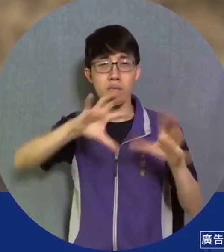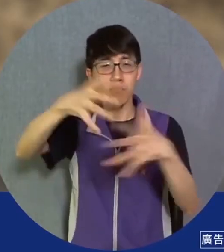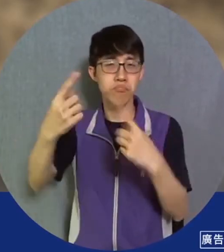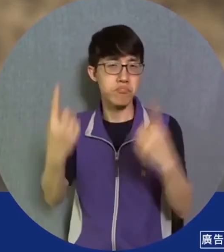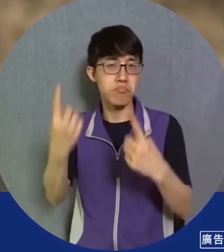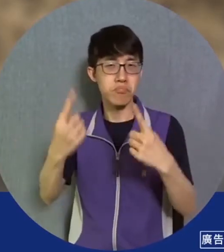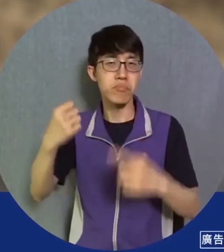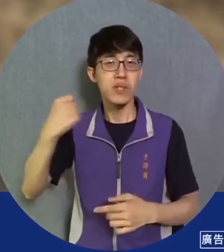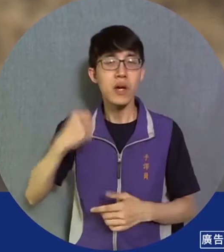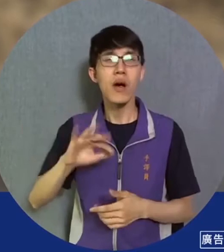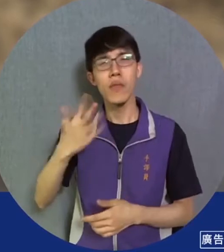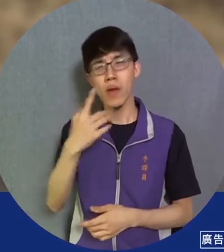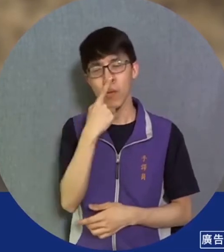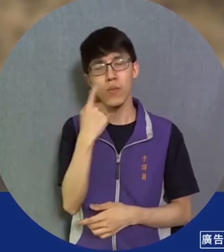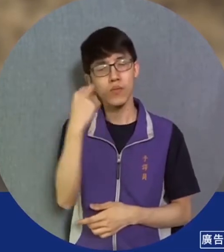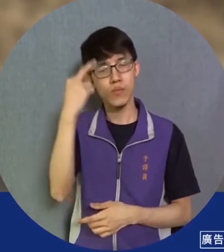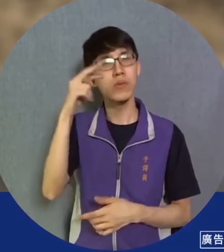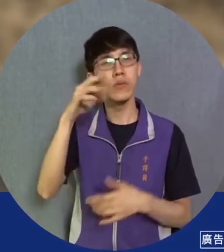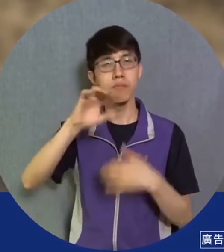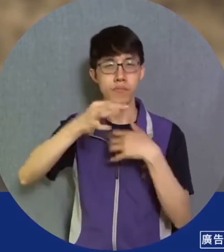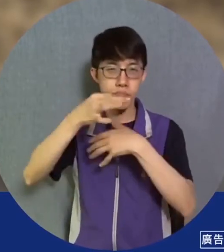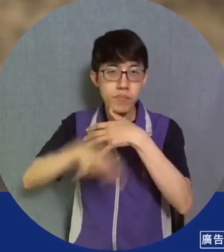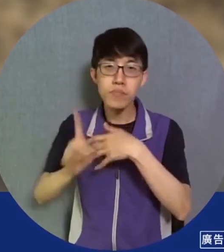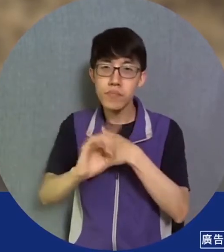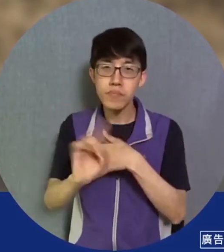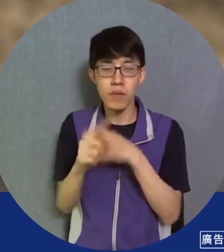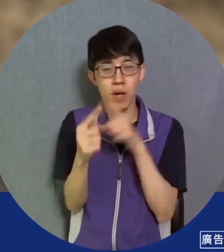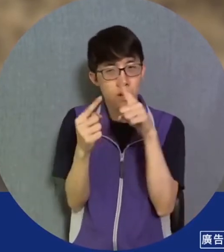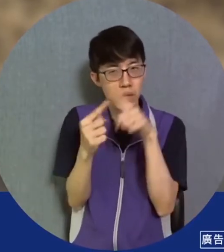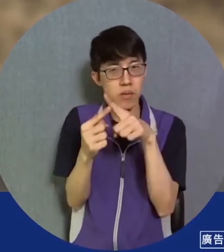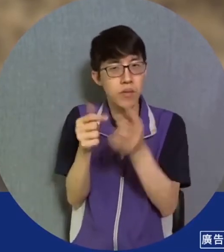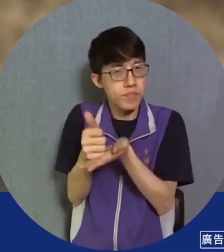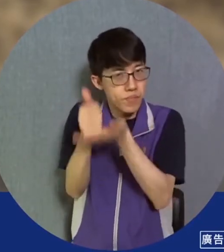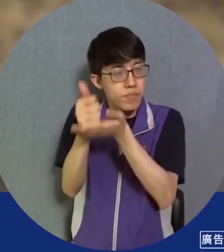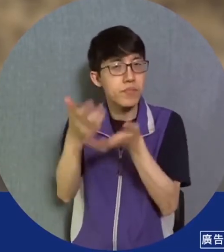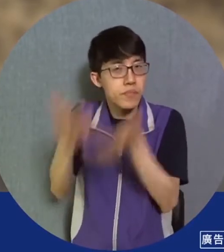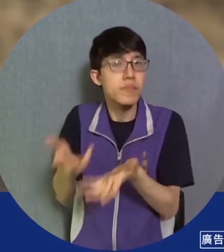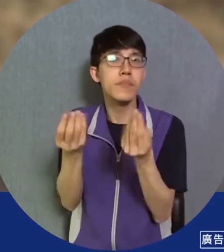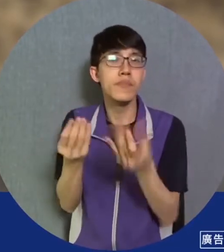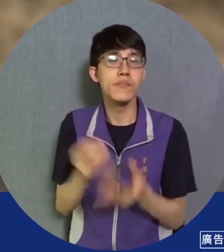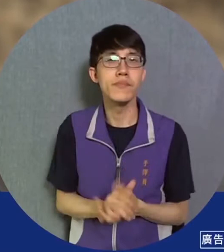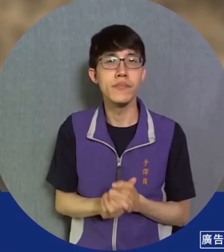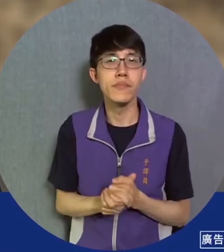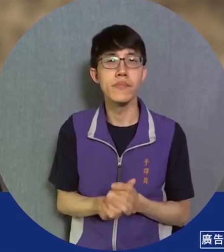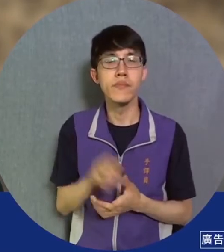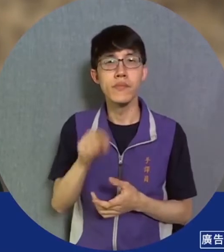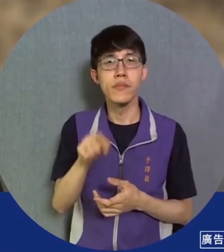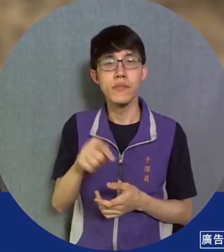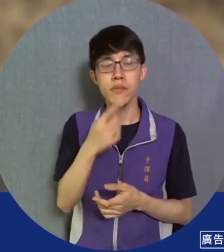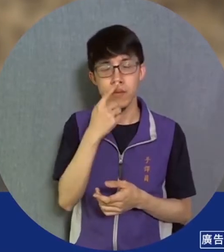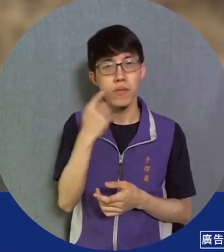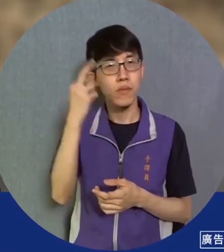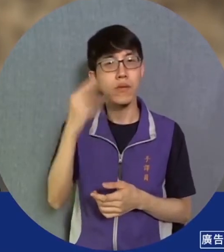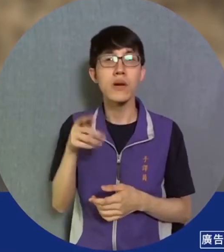本的概念。那如人，因为你如果回想到是说，身心障碍者的角色来讲，他有不同的障别